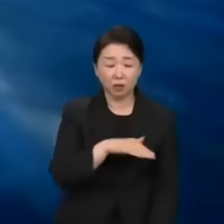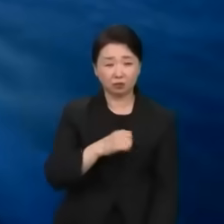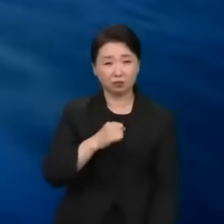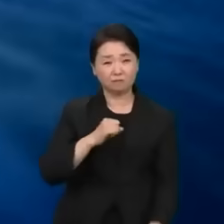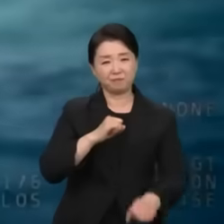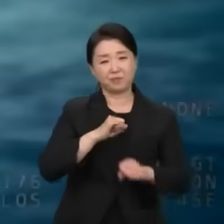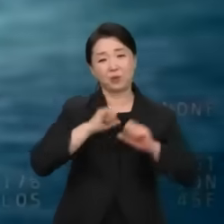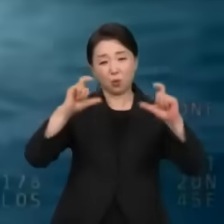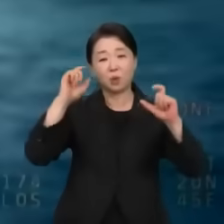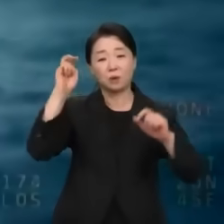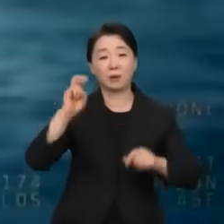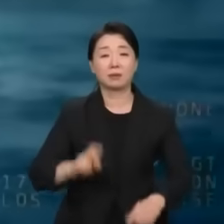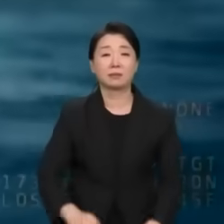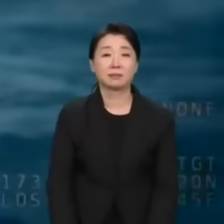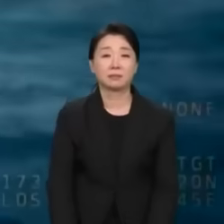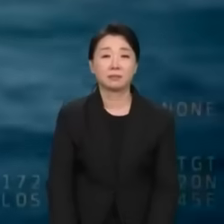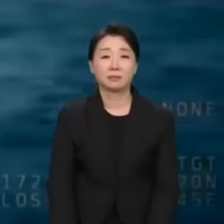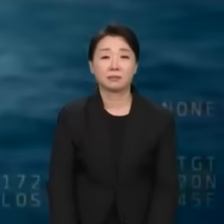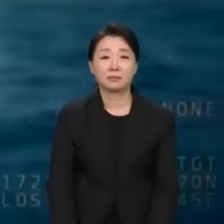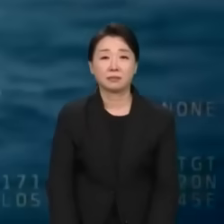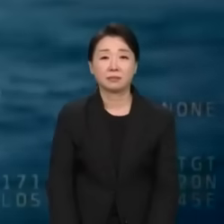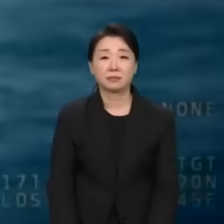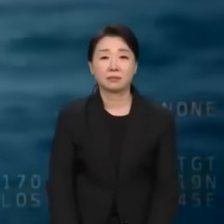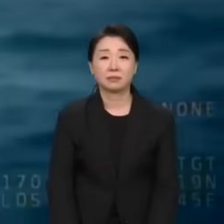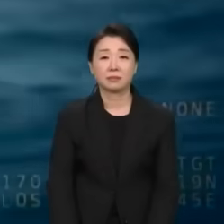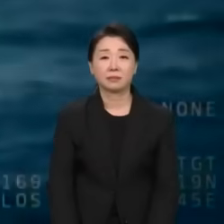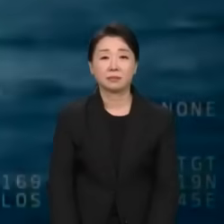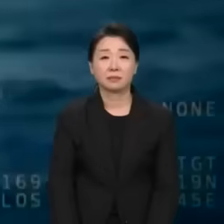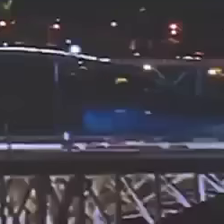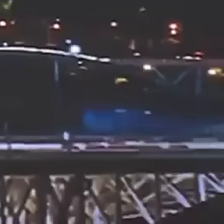경고일 수 있습니다. JTBC 이은진입니다.